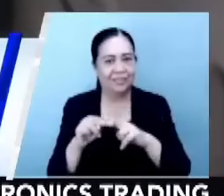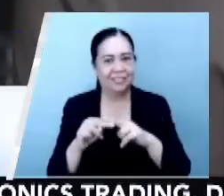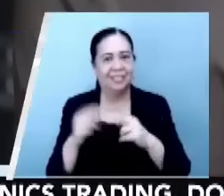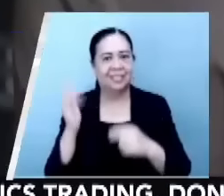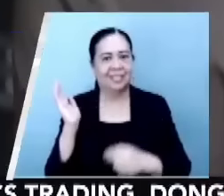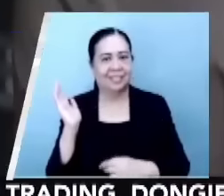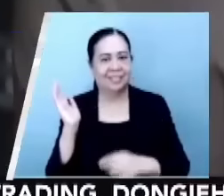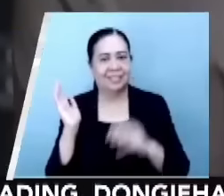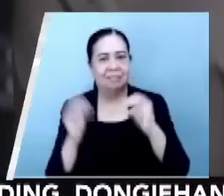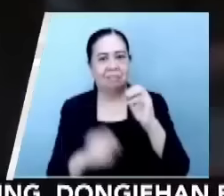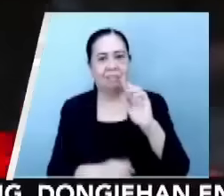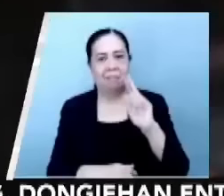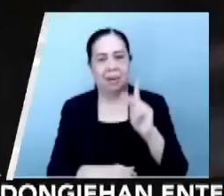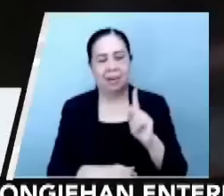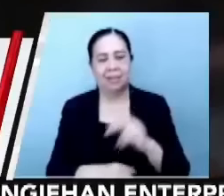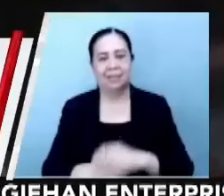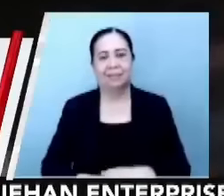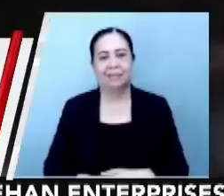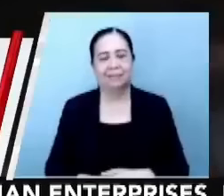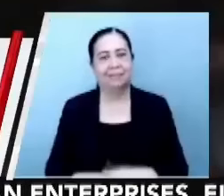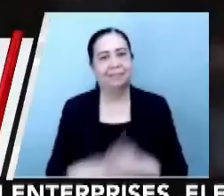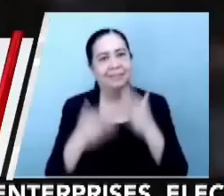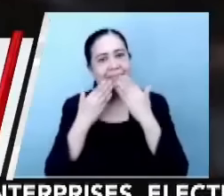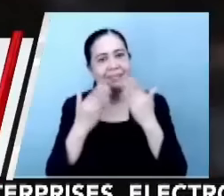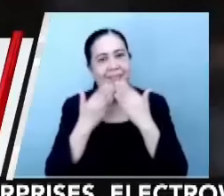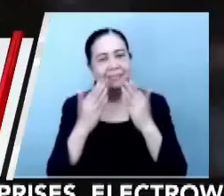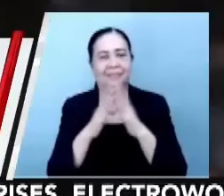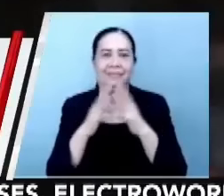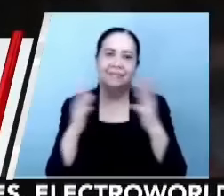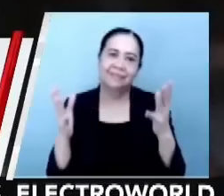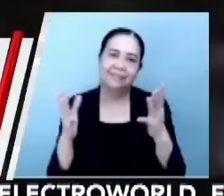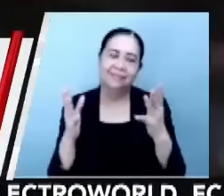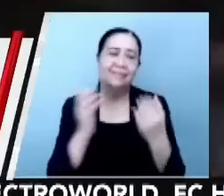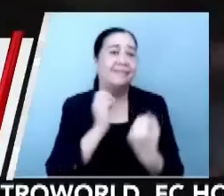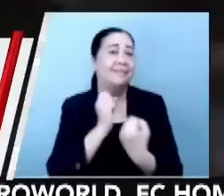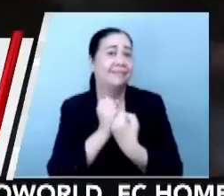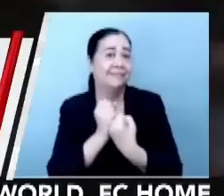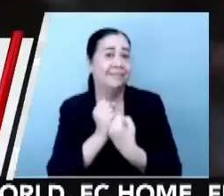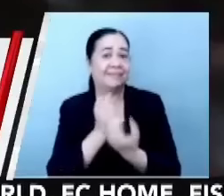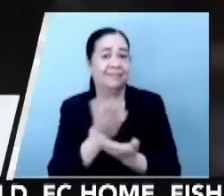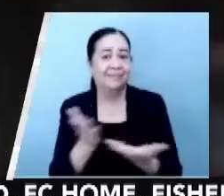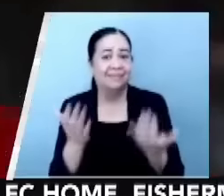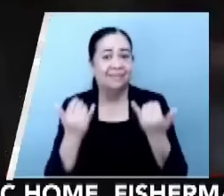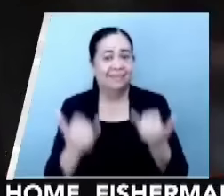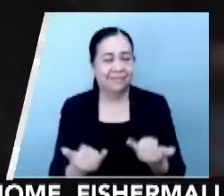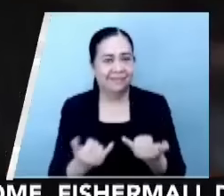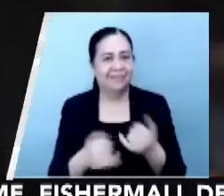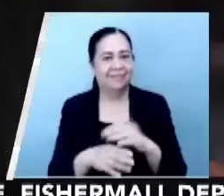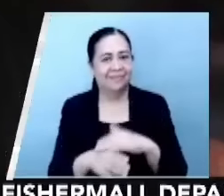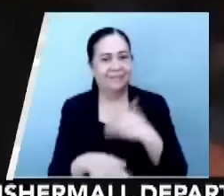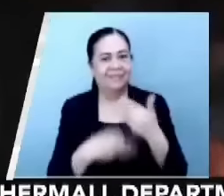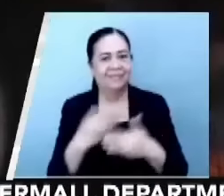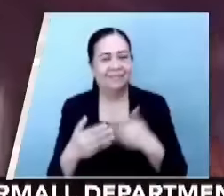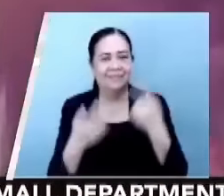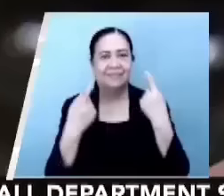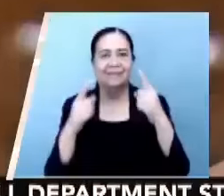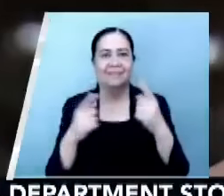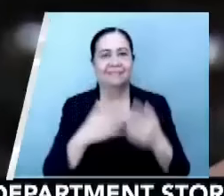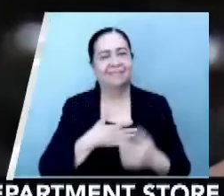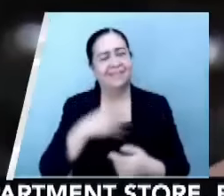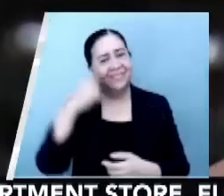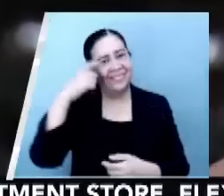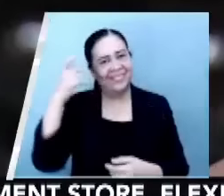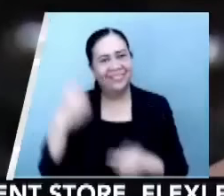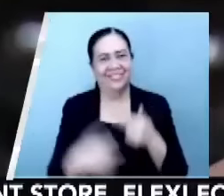Maraming salamat po sa suporta nyo at ngayon unti-unti ko na pong natutupad ang pangarap ko. Thank